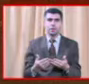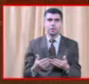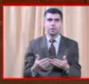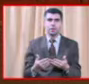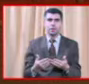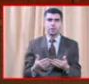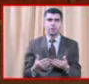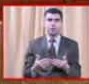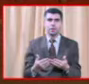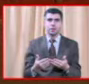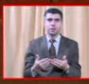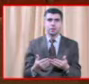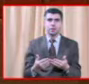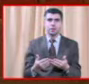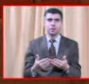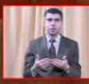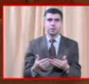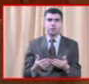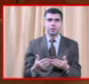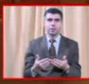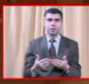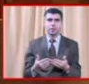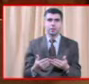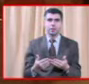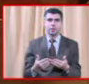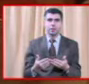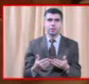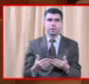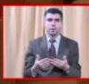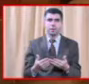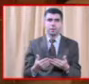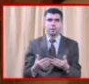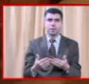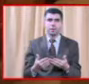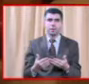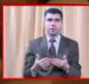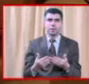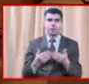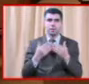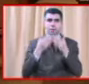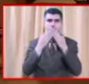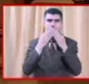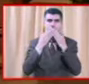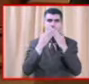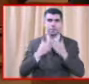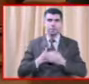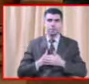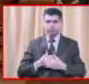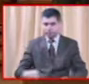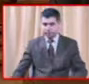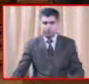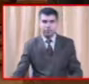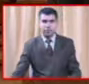الضالين، آمين. سبحان ربك رب العزة عما يصفون، وسلام على المرسلين، والحمد لله رب